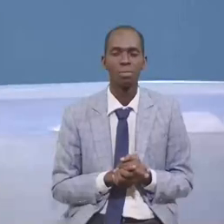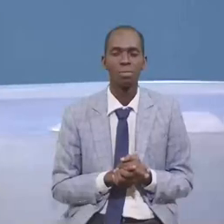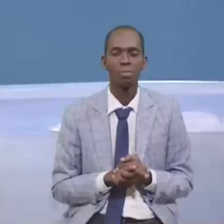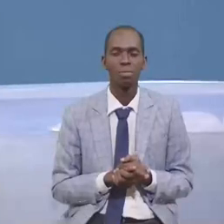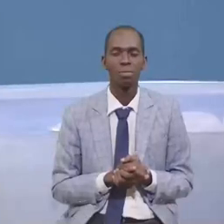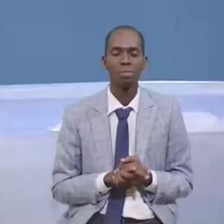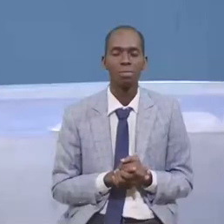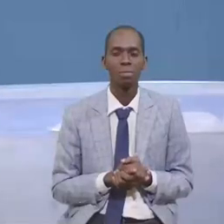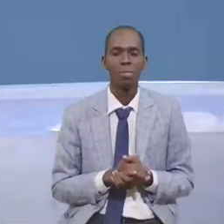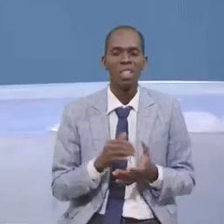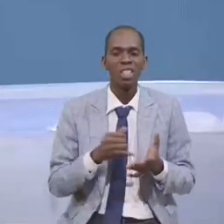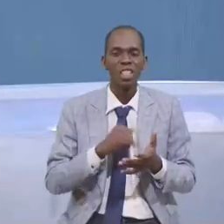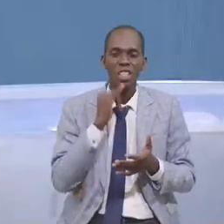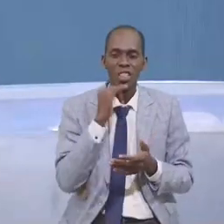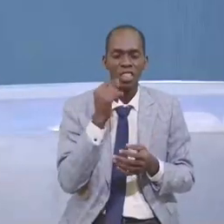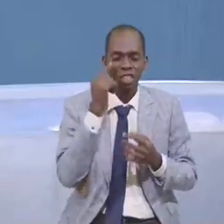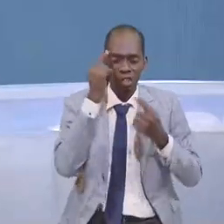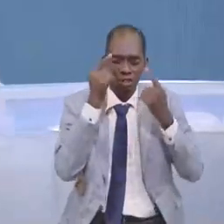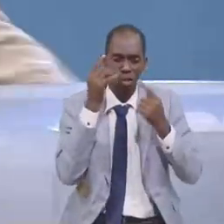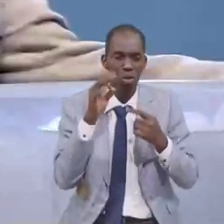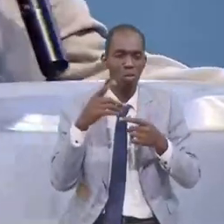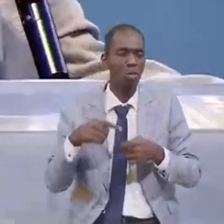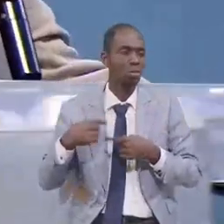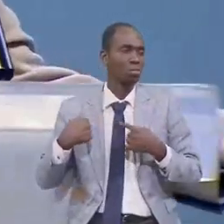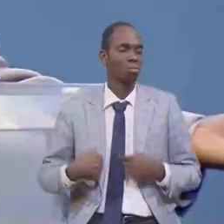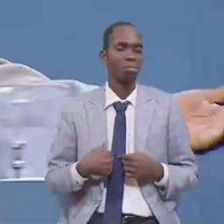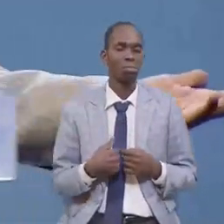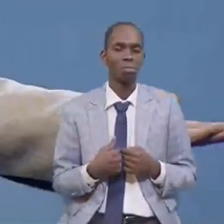Ce sont les pensées du cœur.